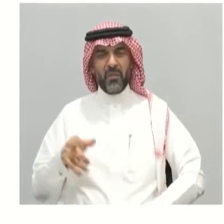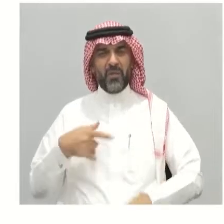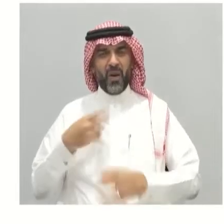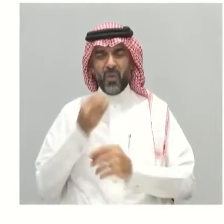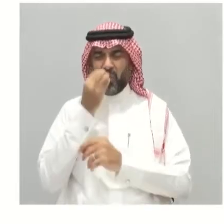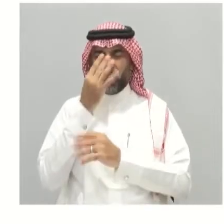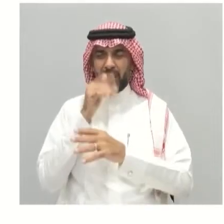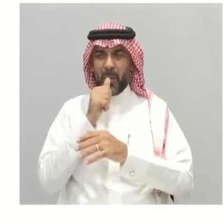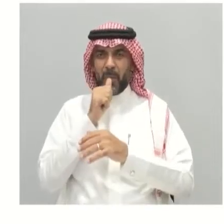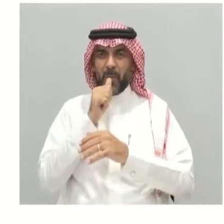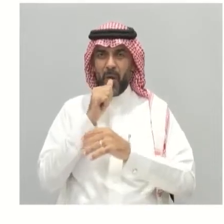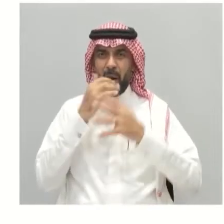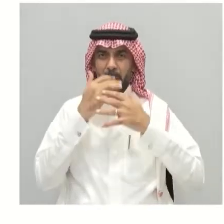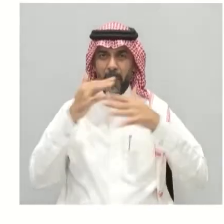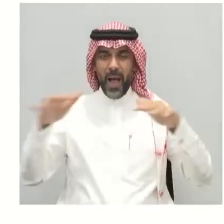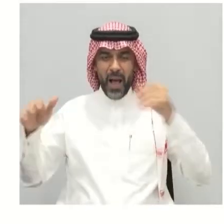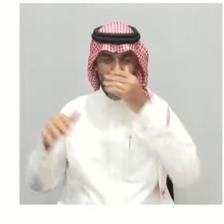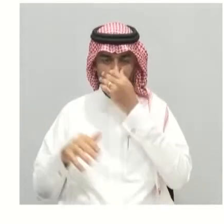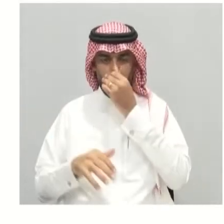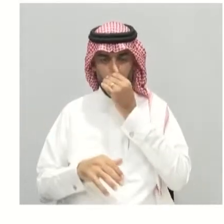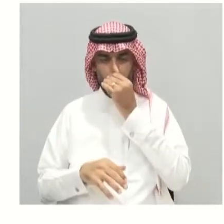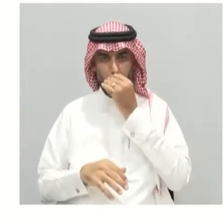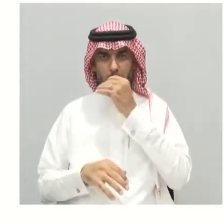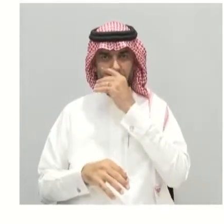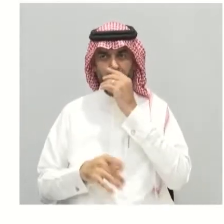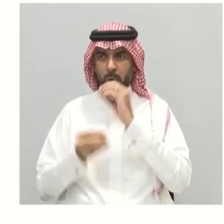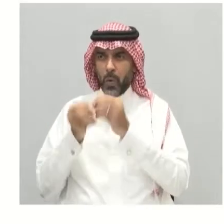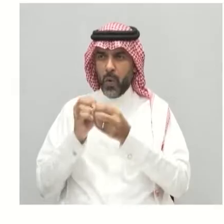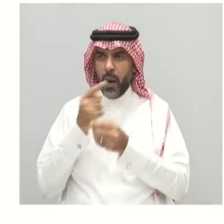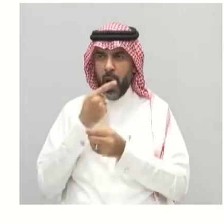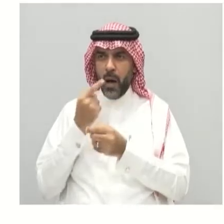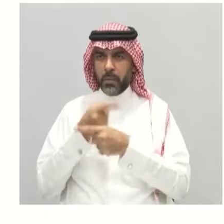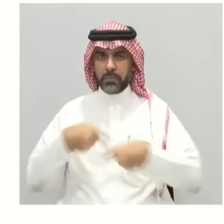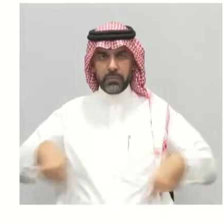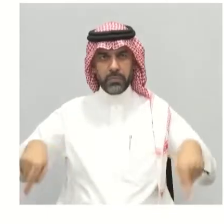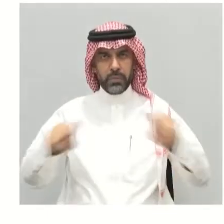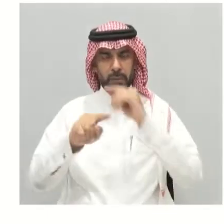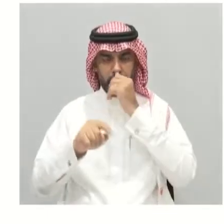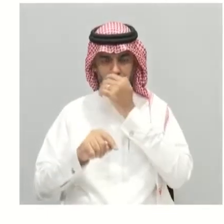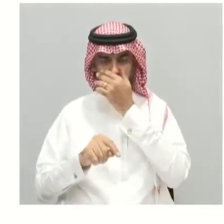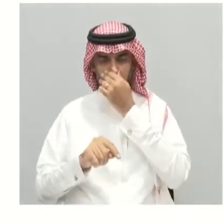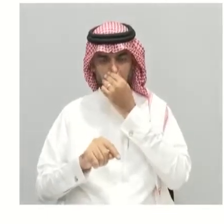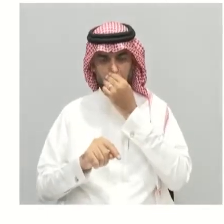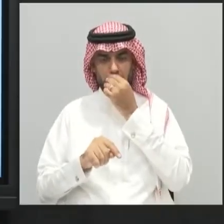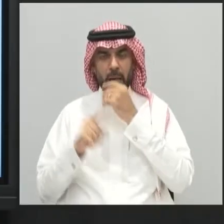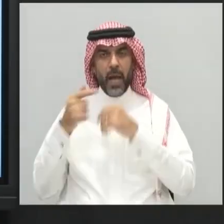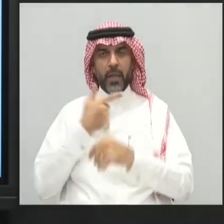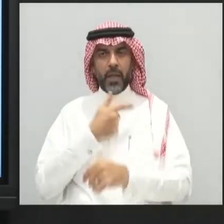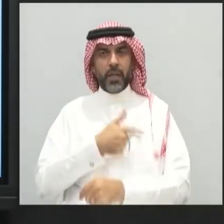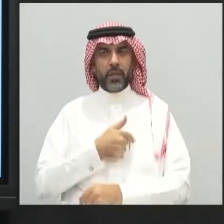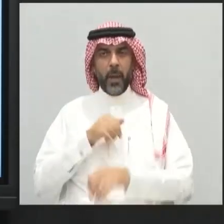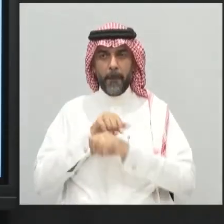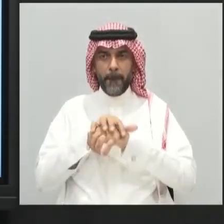هذه الصبغه التي تستخدم في عمليه ماذا البناء الضوئي ويسمى هذا الازحار بالمد الاحمر